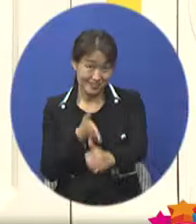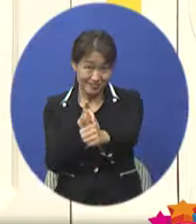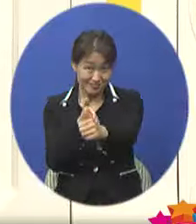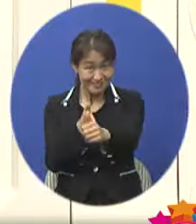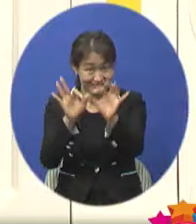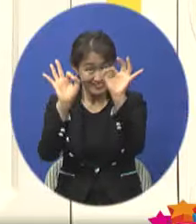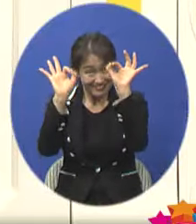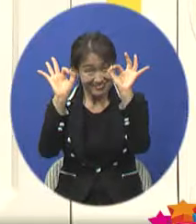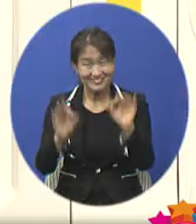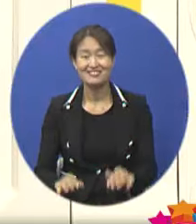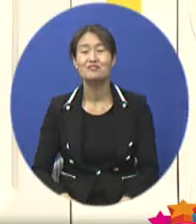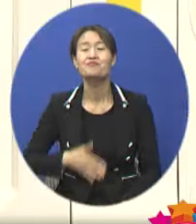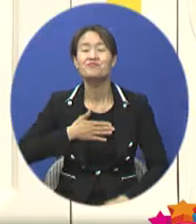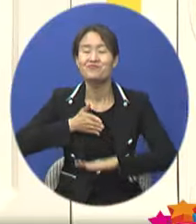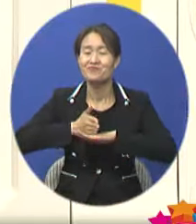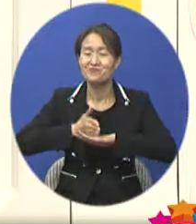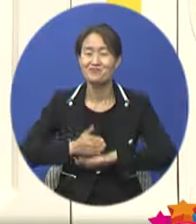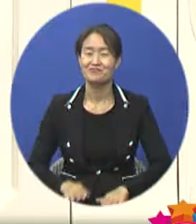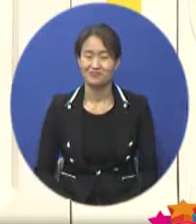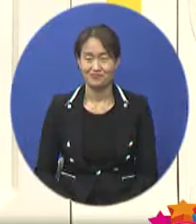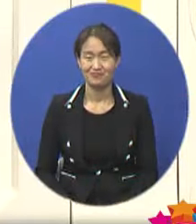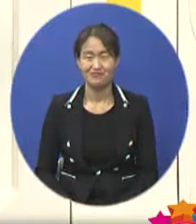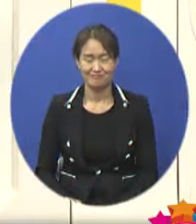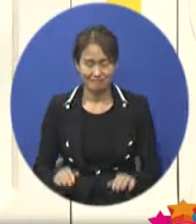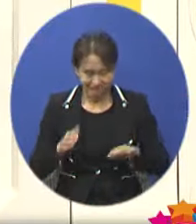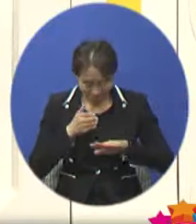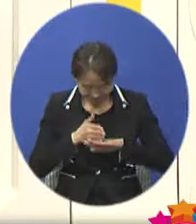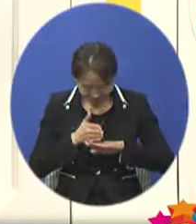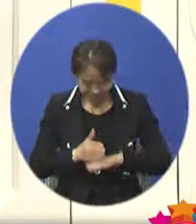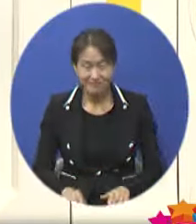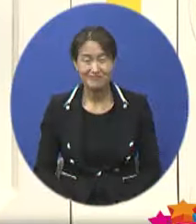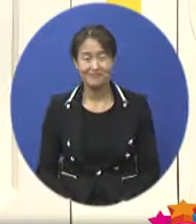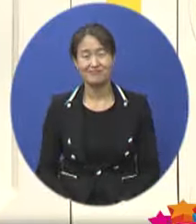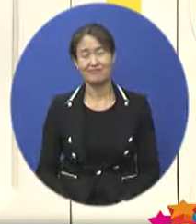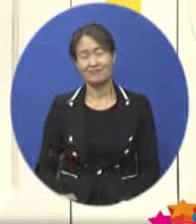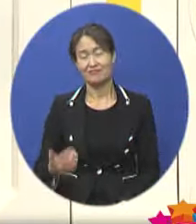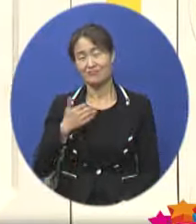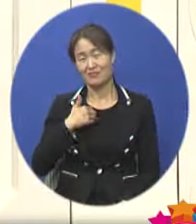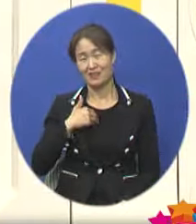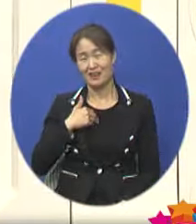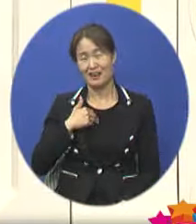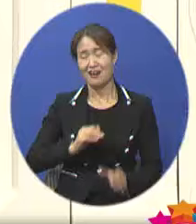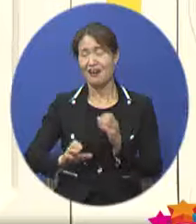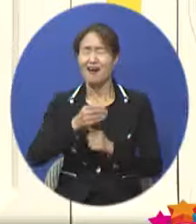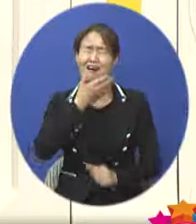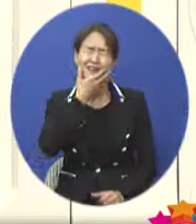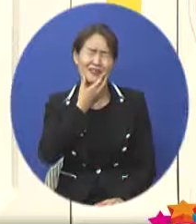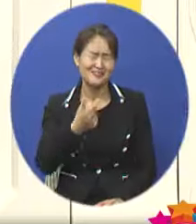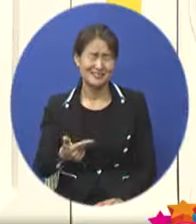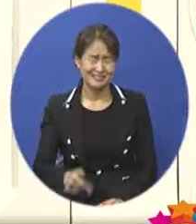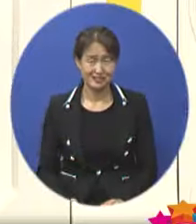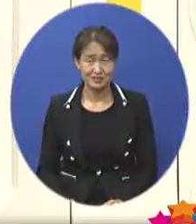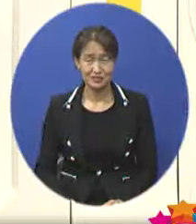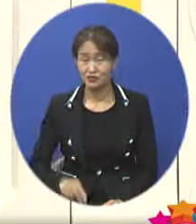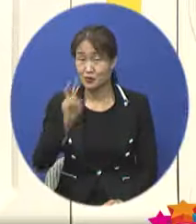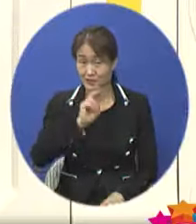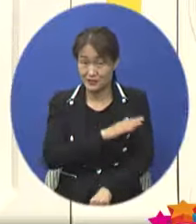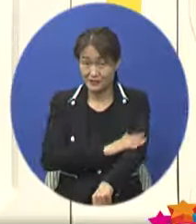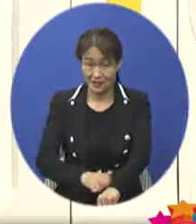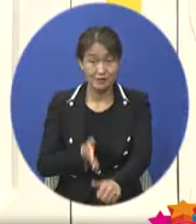해주세요. 예, 감사합니다. 예, 어르신 감사합니다. 아, 이거 내가 예. 내가 더 행복이네요. 그러니까요. 예. 예. 노래도